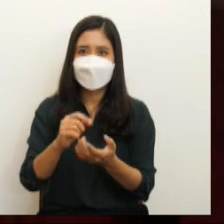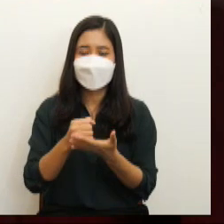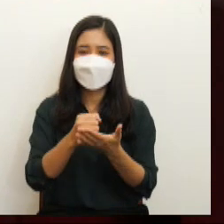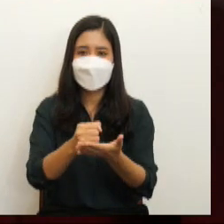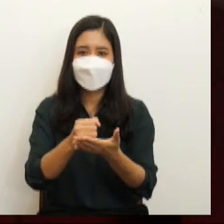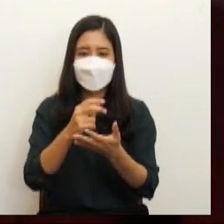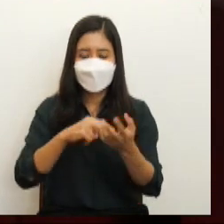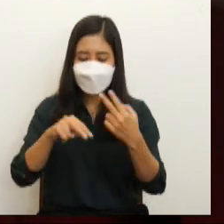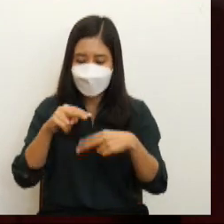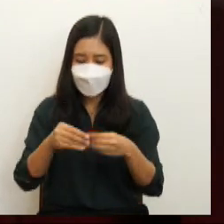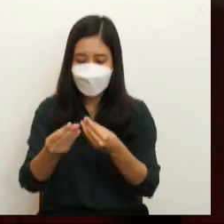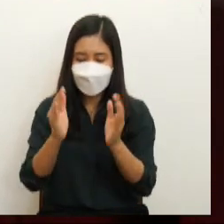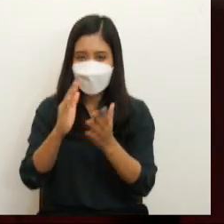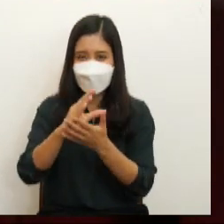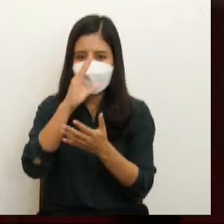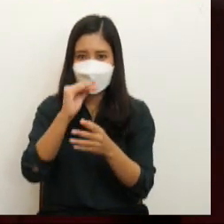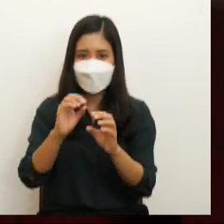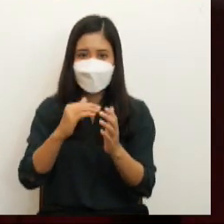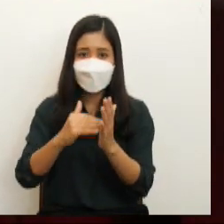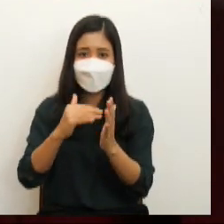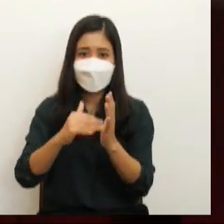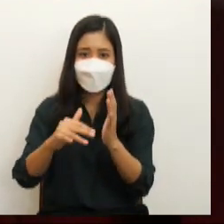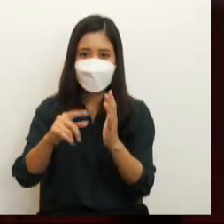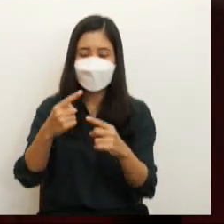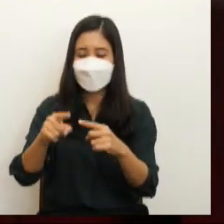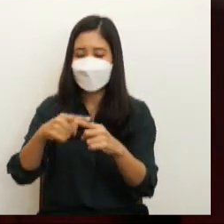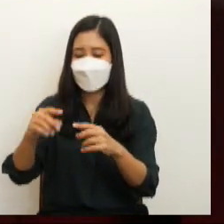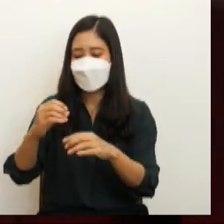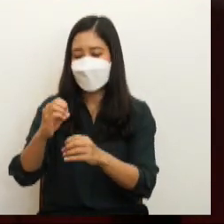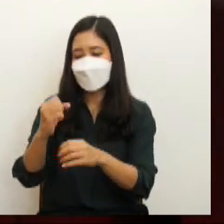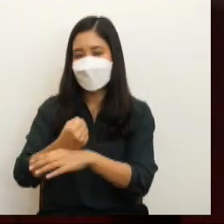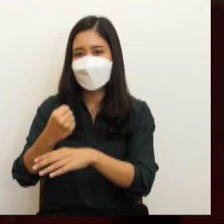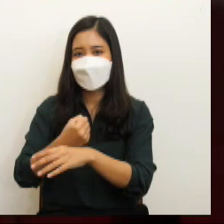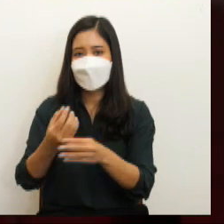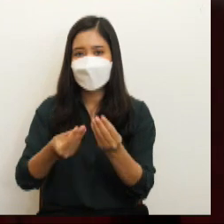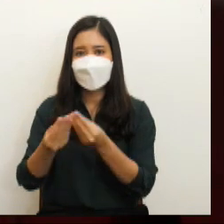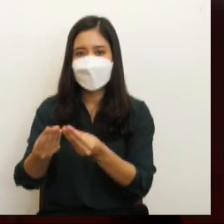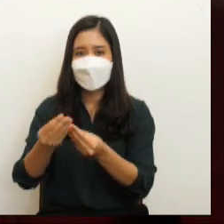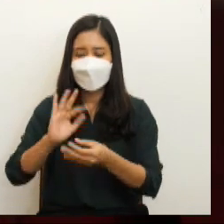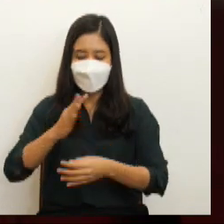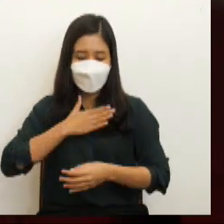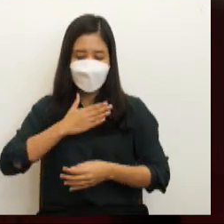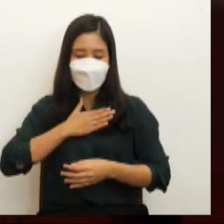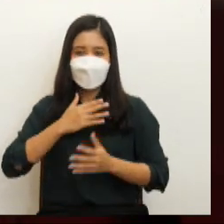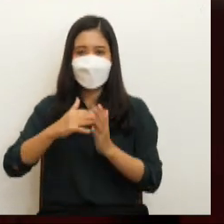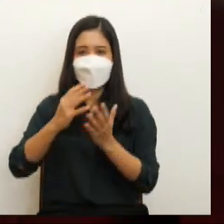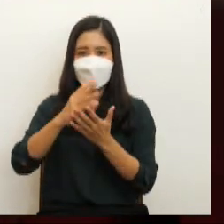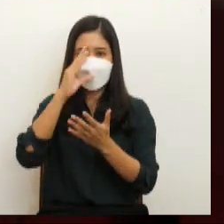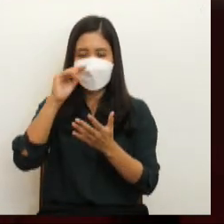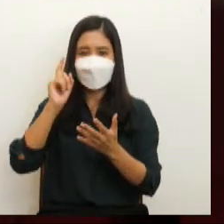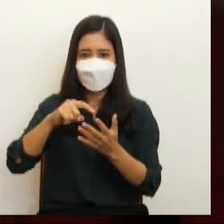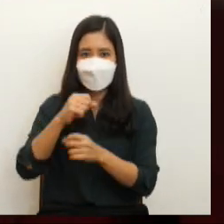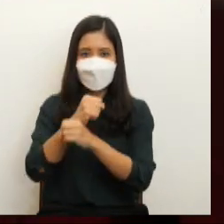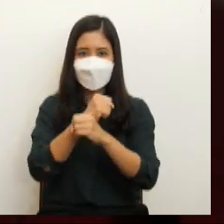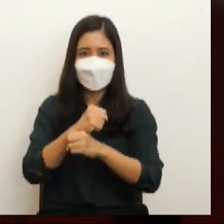ญหากับนักเรียนนักศึกษาหลายๆแผนกวิชานะคะซึ่งตัวนักเรียนนักศึกษาเองก็ได้สะท้อนปัญหาและก็ความคาด